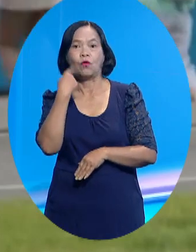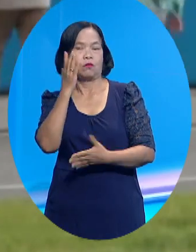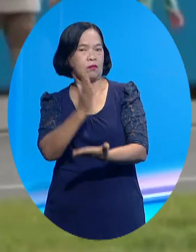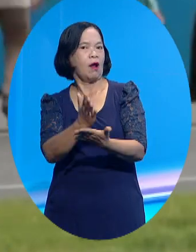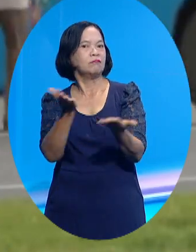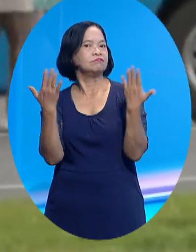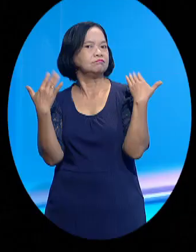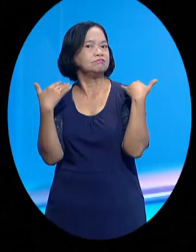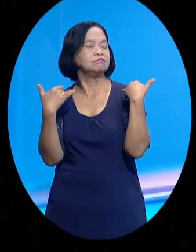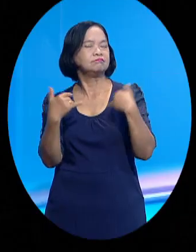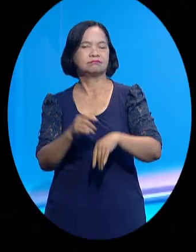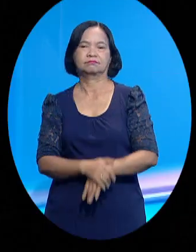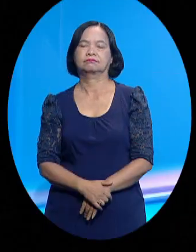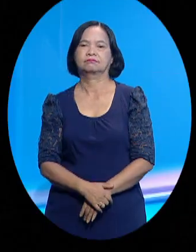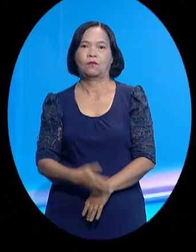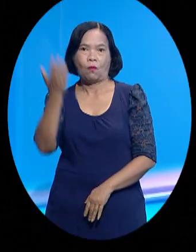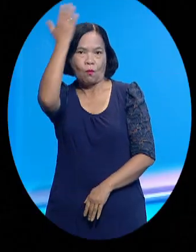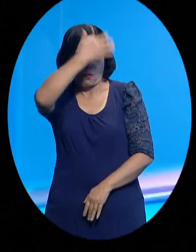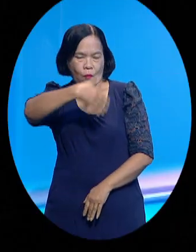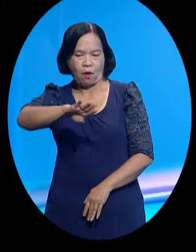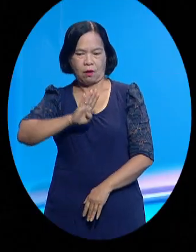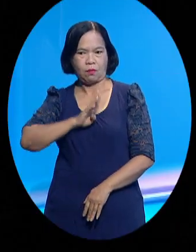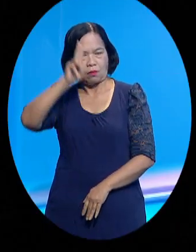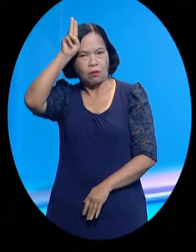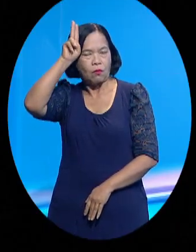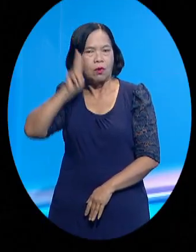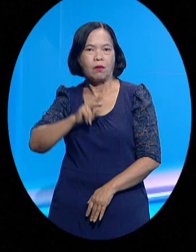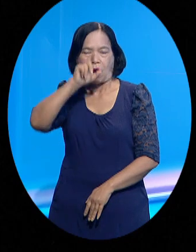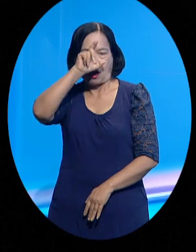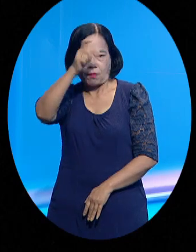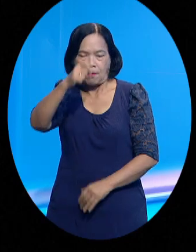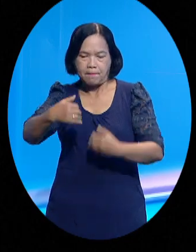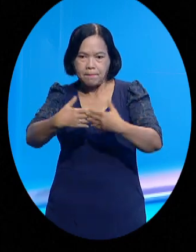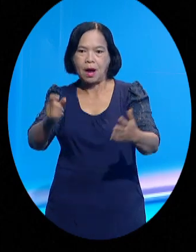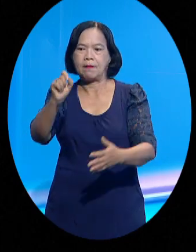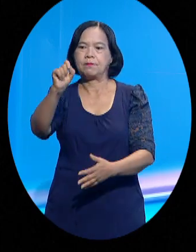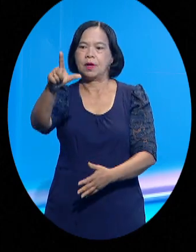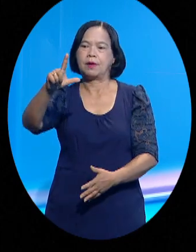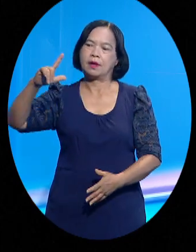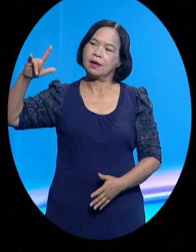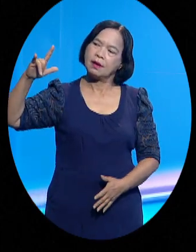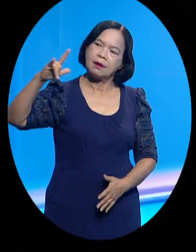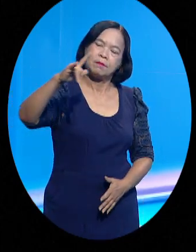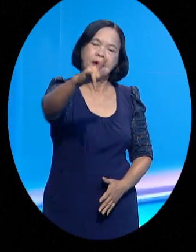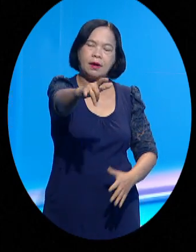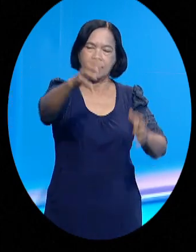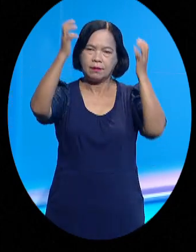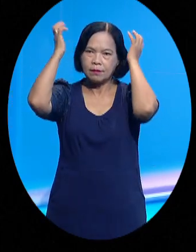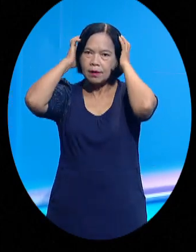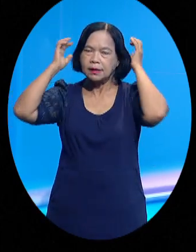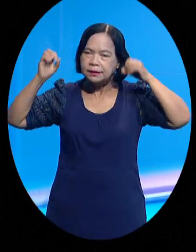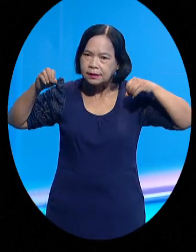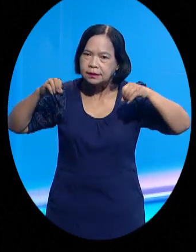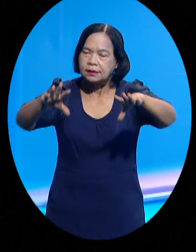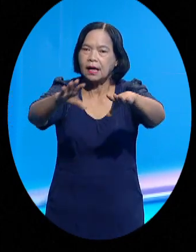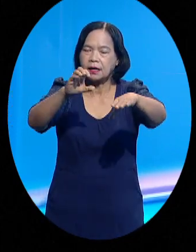biện pháp đáp trả cứng rắn cũng trong hôm qua Bộ Quốc phòng Nga cáo buộc Ukraine triển khai 17 máy bay không người lái tấn công Grim bán đảo mà